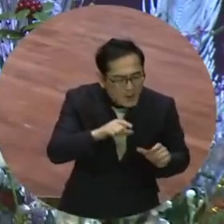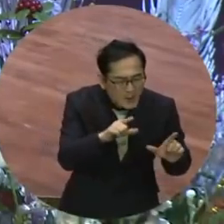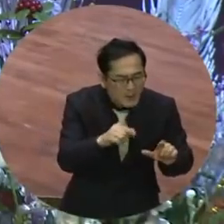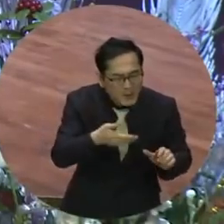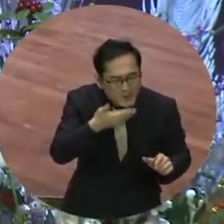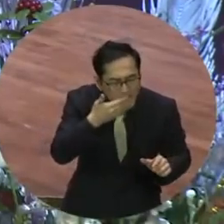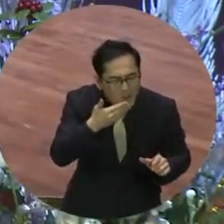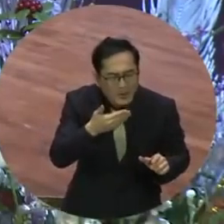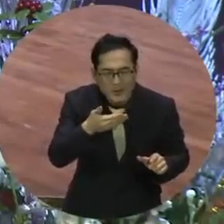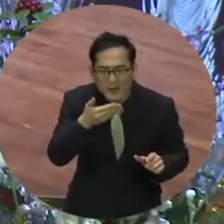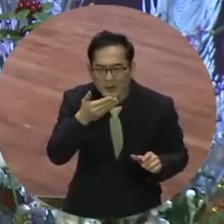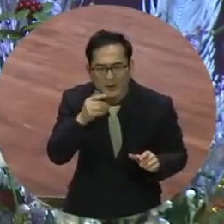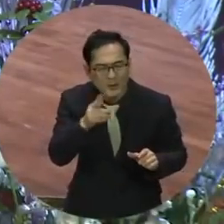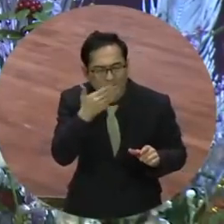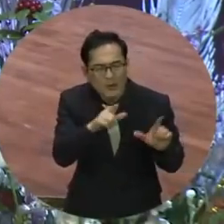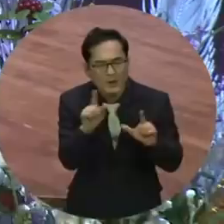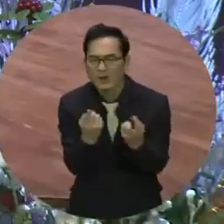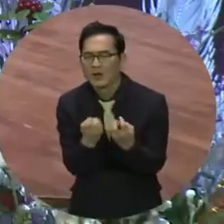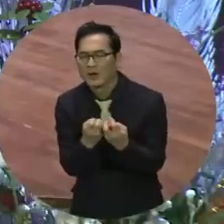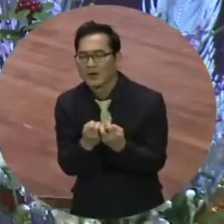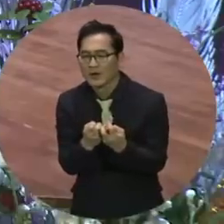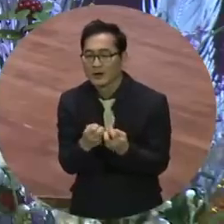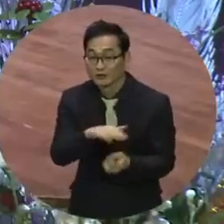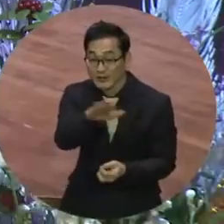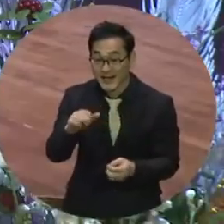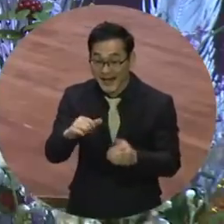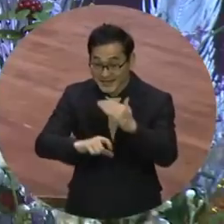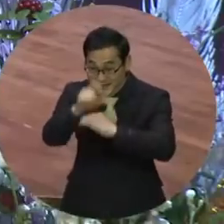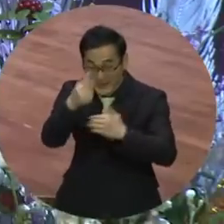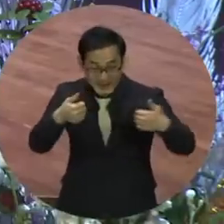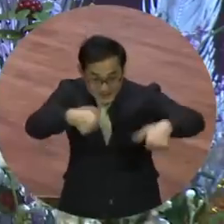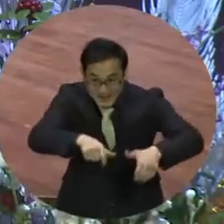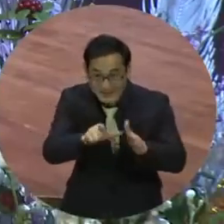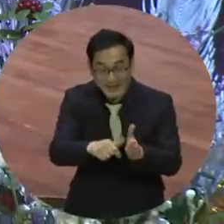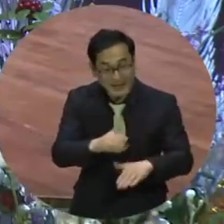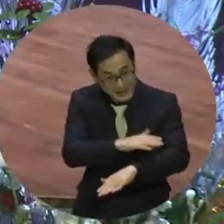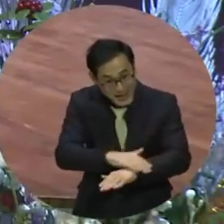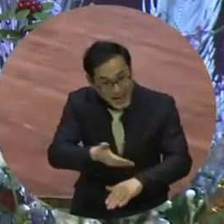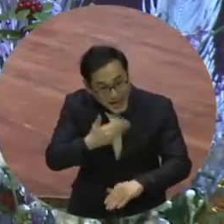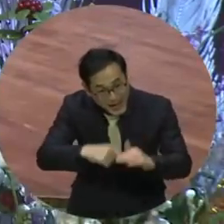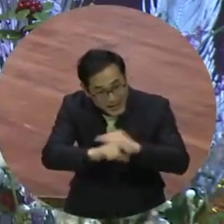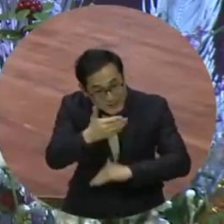드셨습니까 하는 민족이 없어요. 우리나라만 아침 식했습니까? 혹시 안